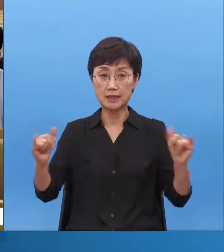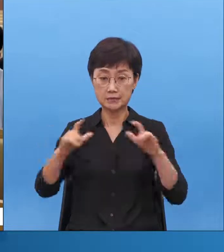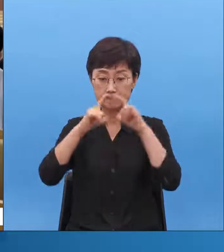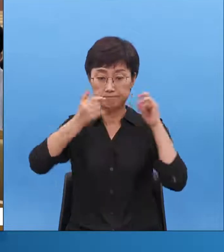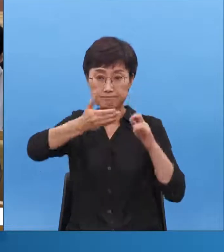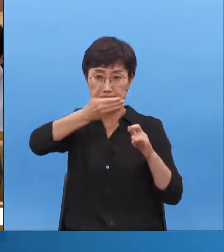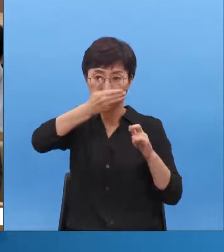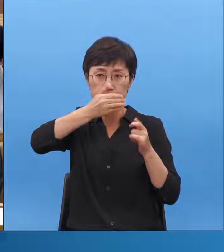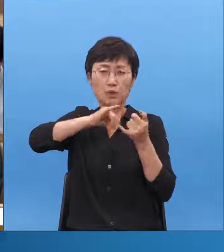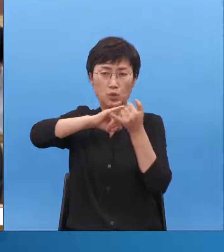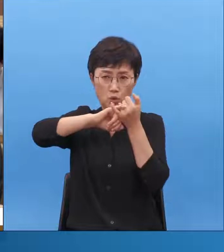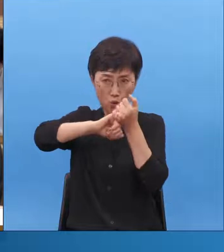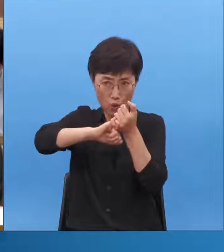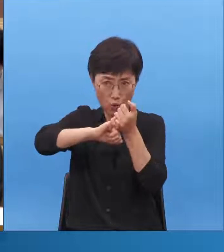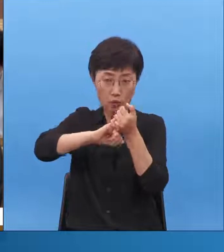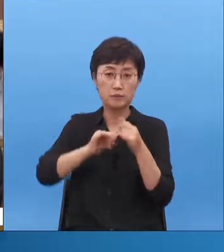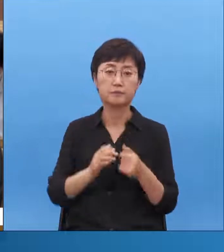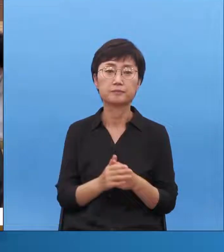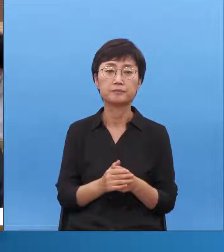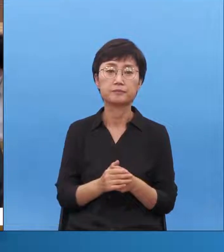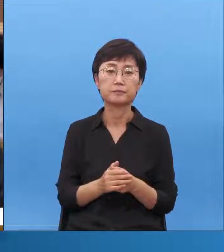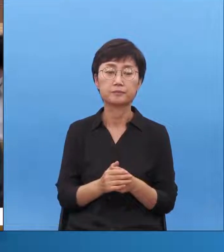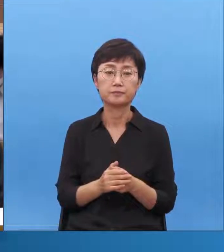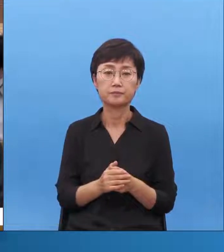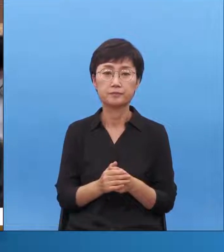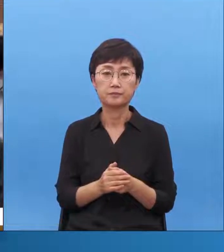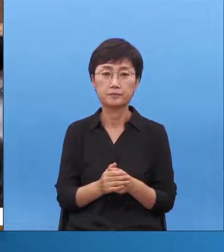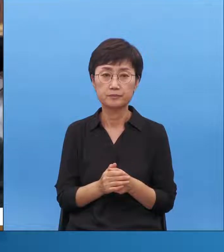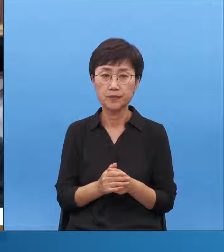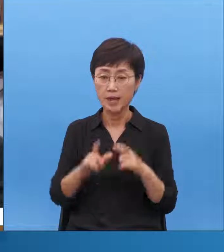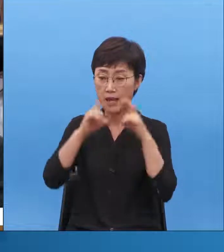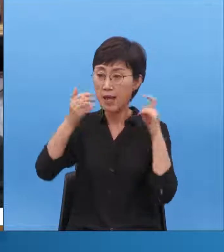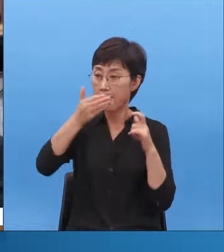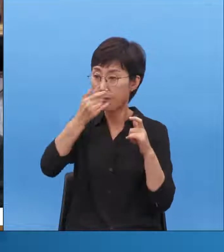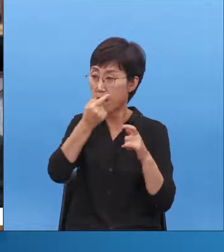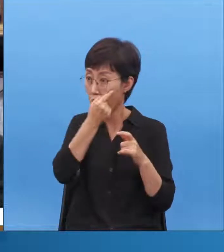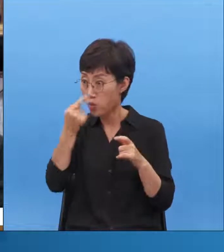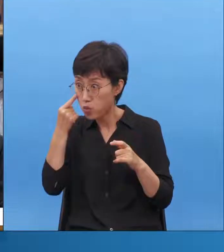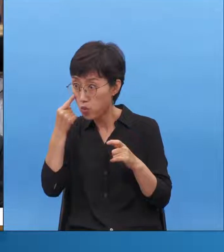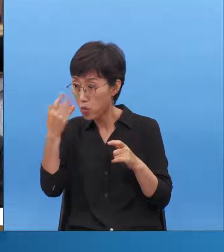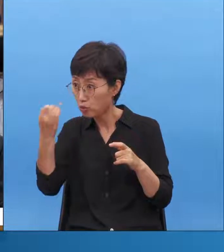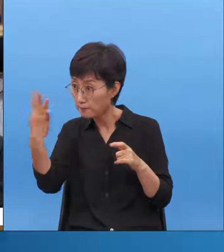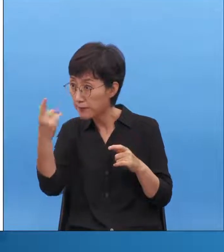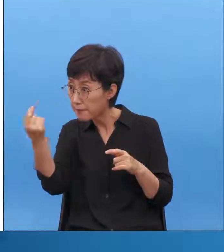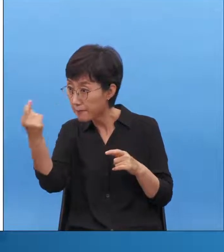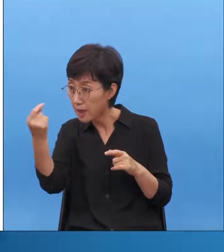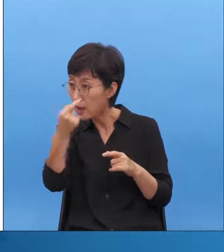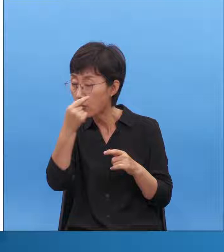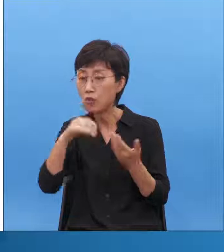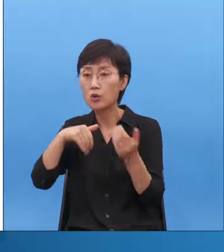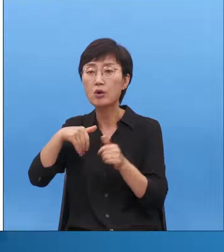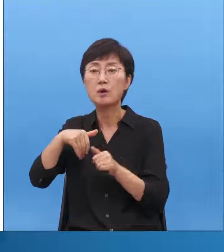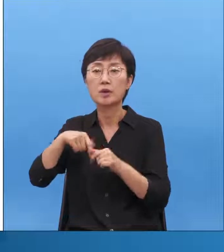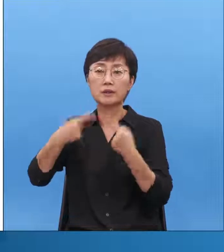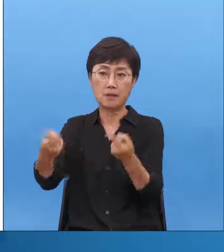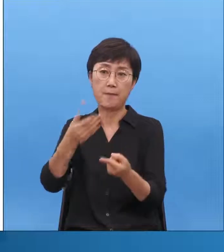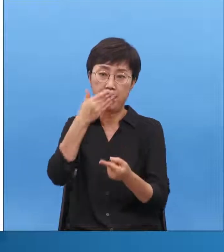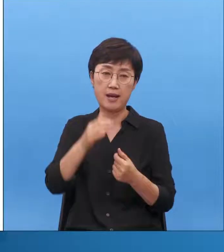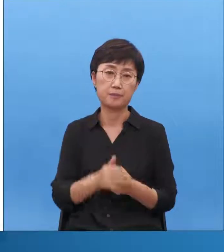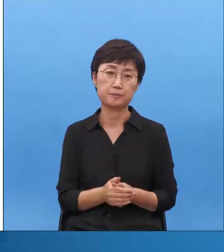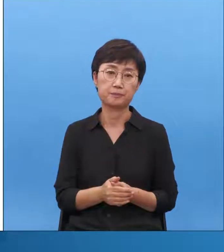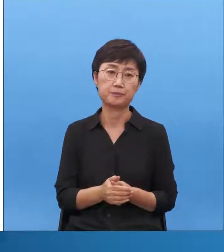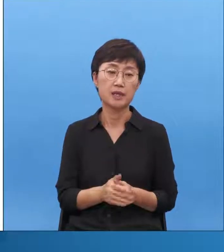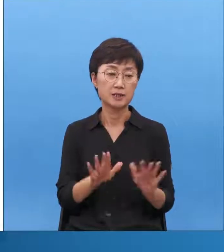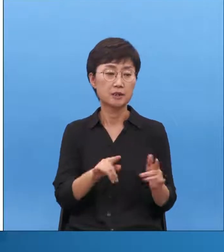KF94 마스크를 착용해야 하며 입구에서 마스크 착용 확인 후 입장할 수 있습니다. 현재